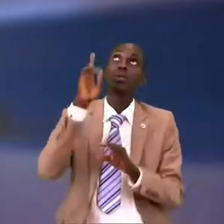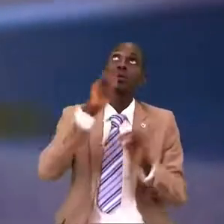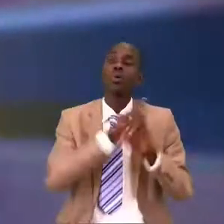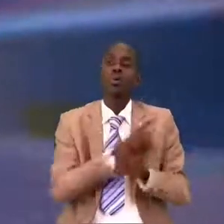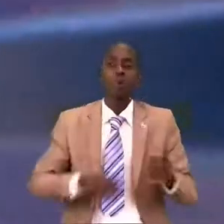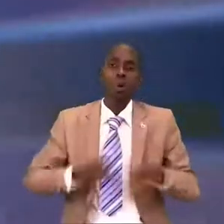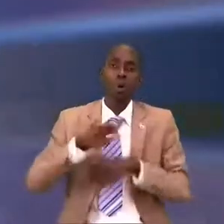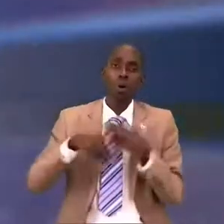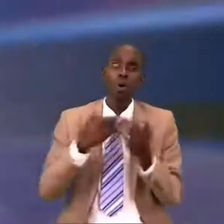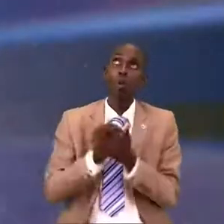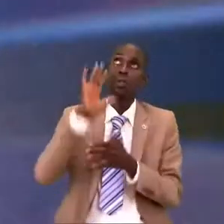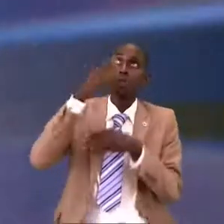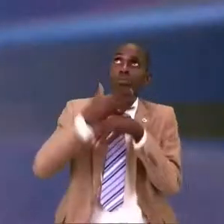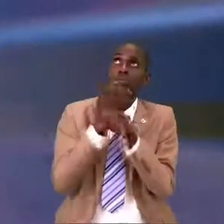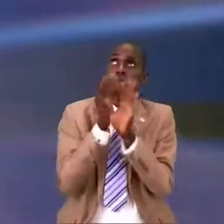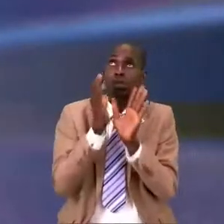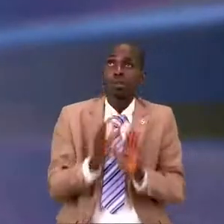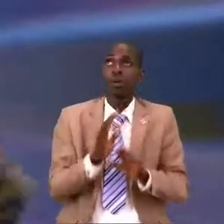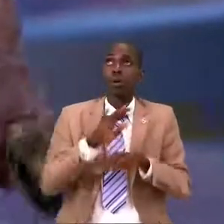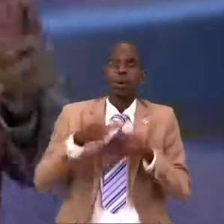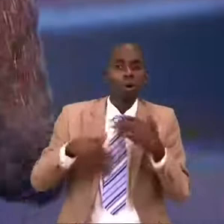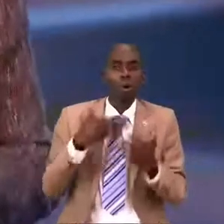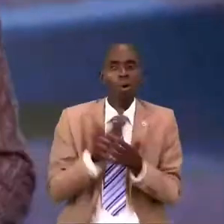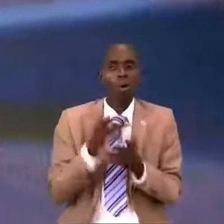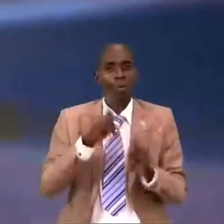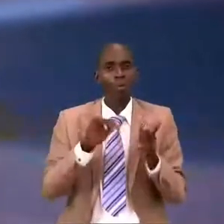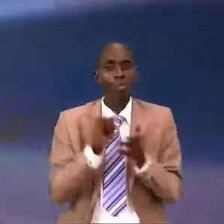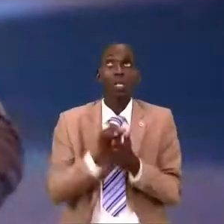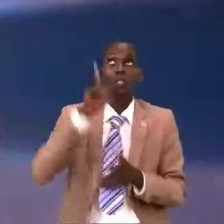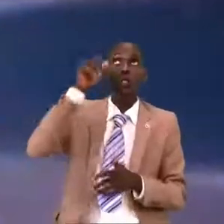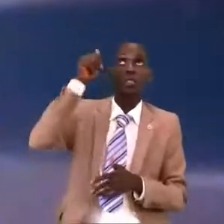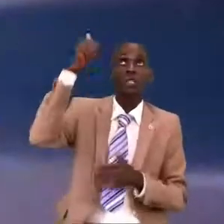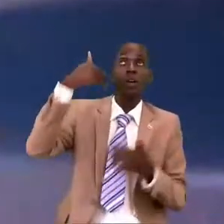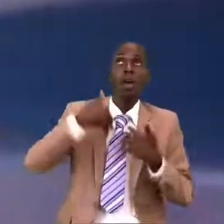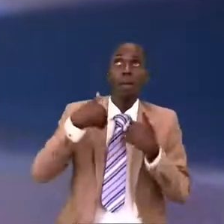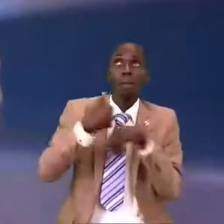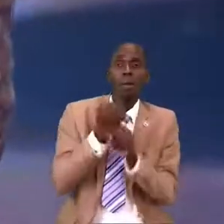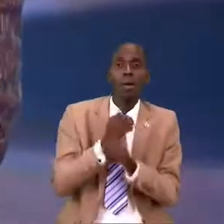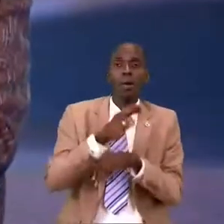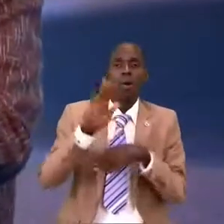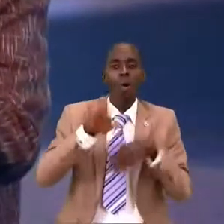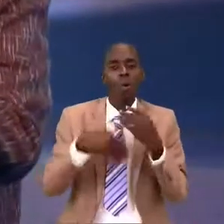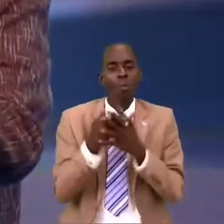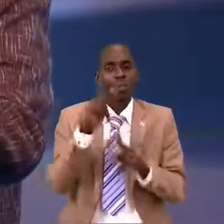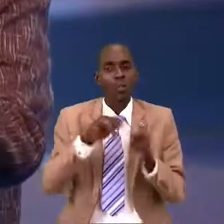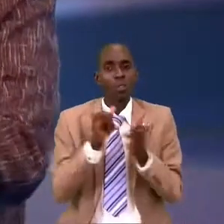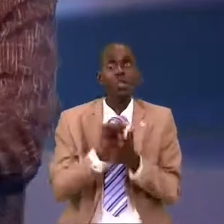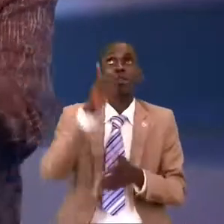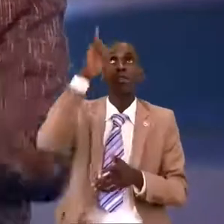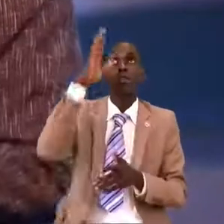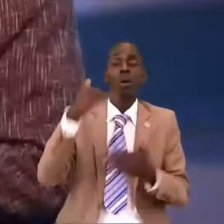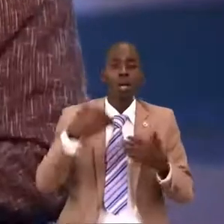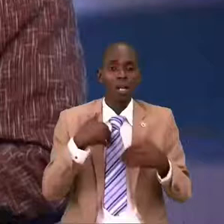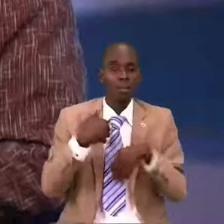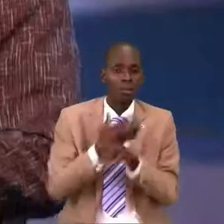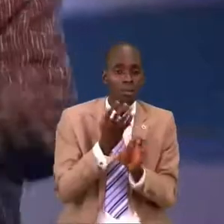ceux-là que Dieu lui-même a créé, toutes les œuvres, toutes les créations, te loueront au Éternel, et tes